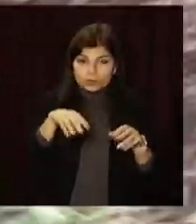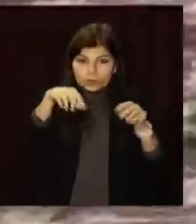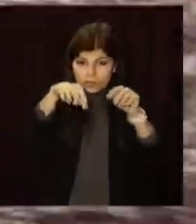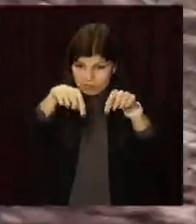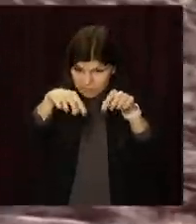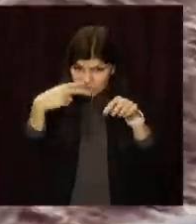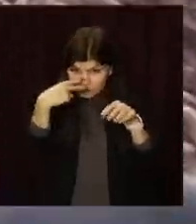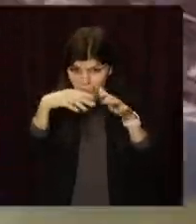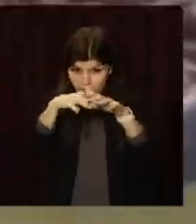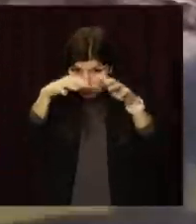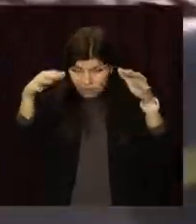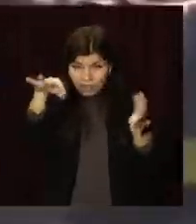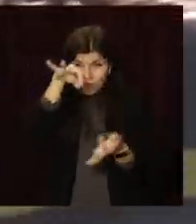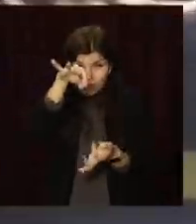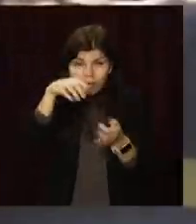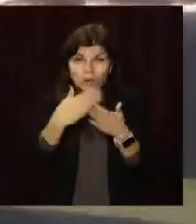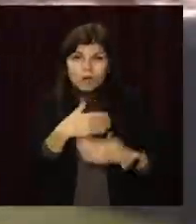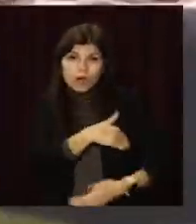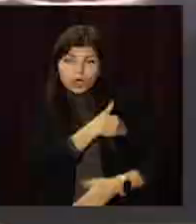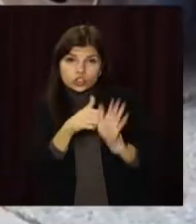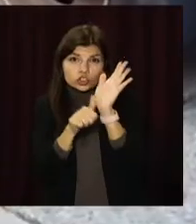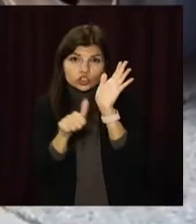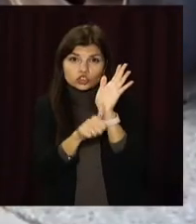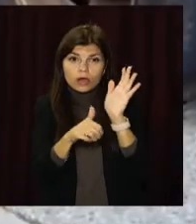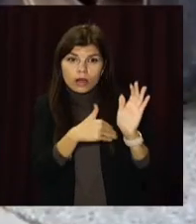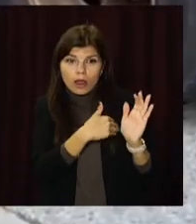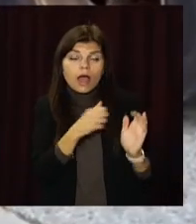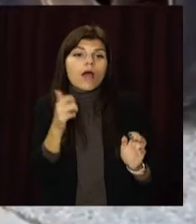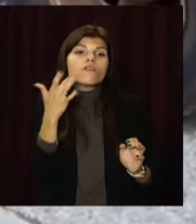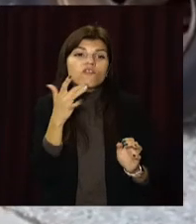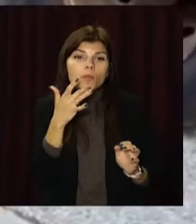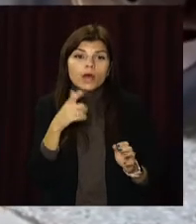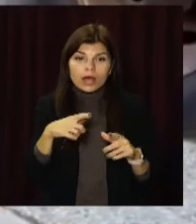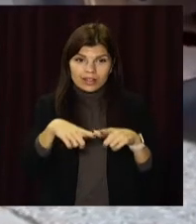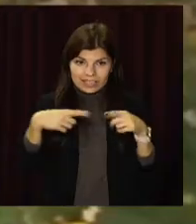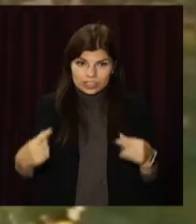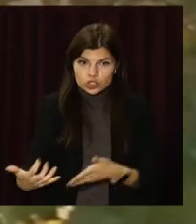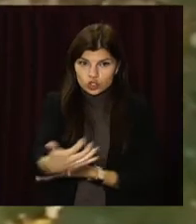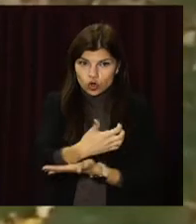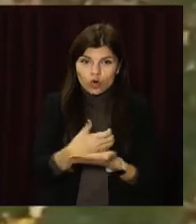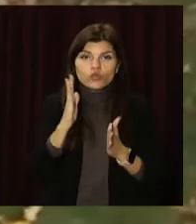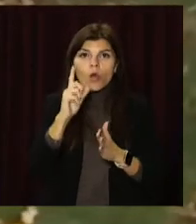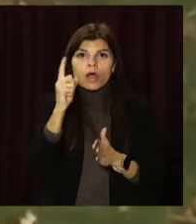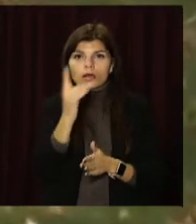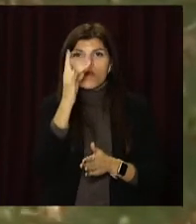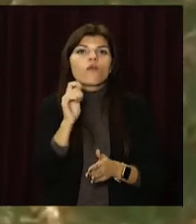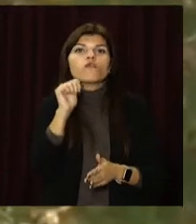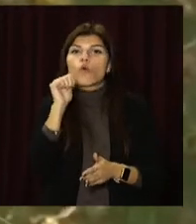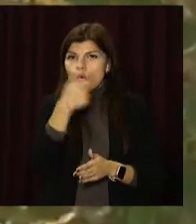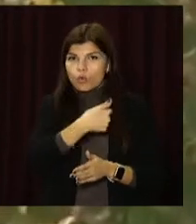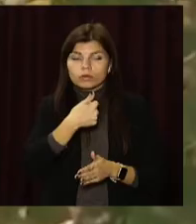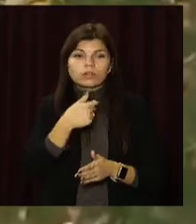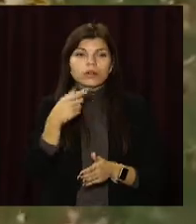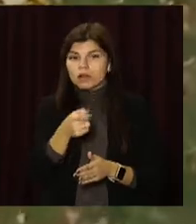температура у якій може досягати 60 градусів. А в Америці опале листя збирають тільки раз на рік. Його не палять,